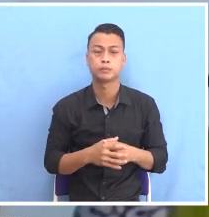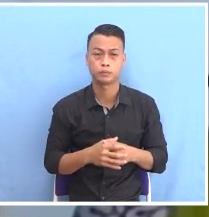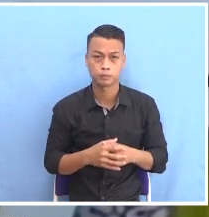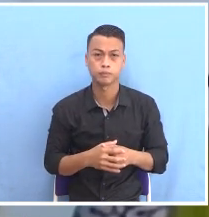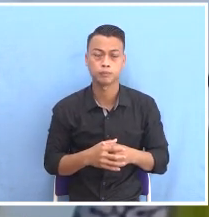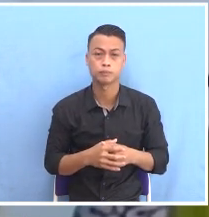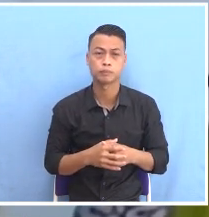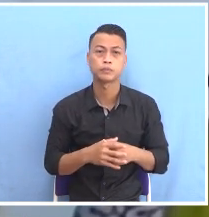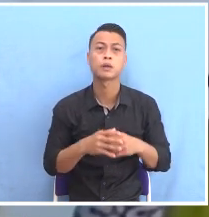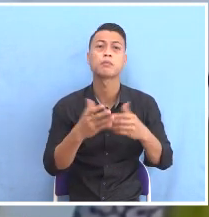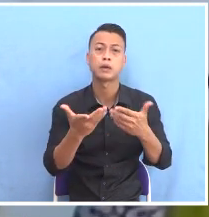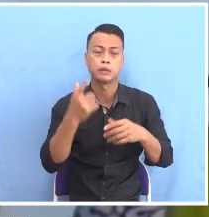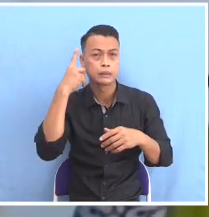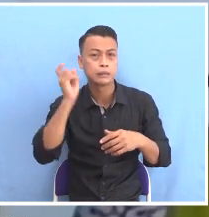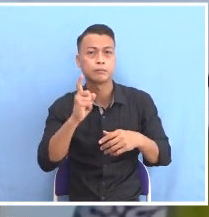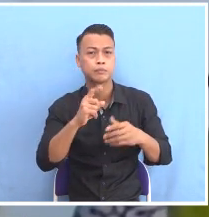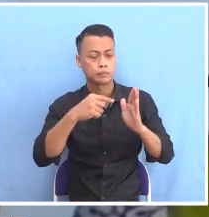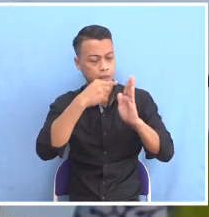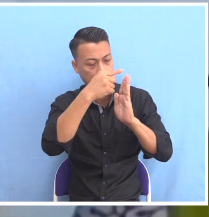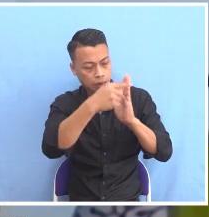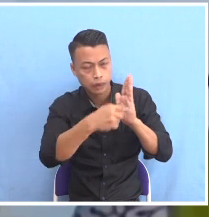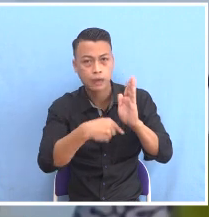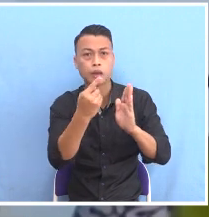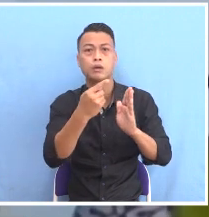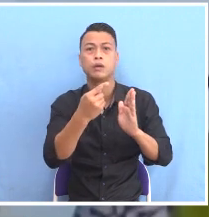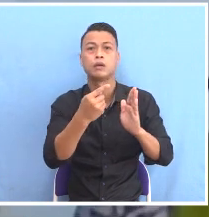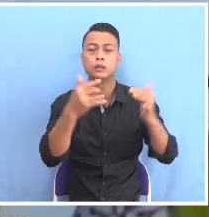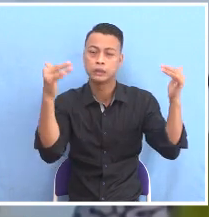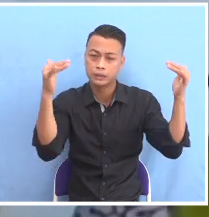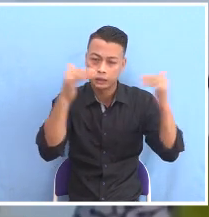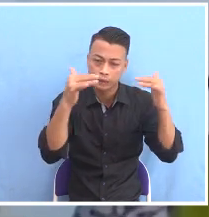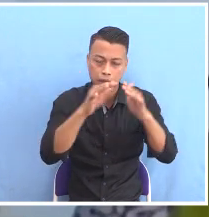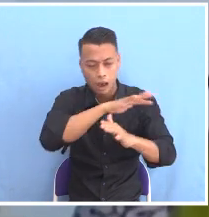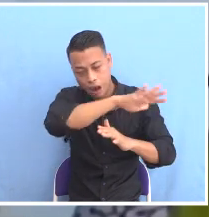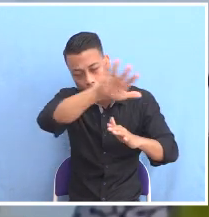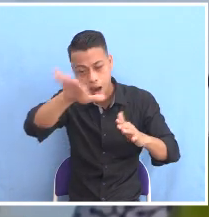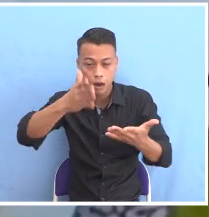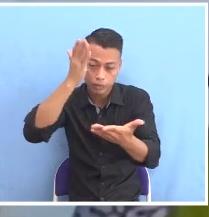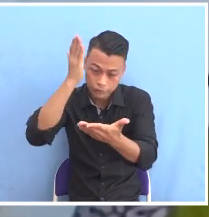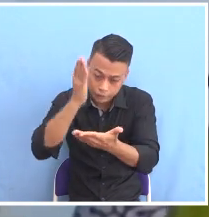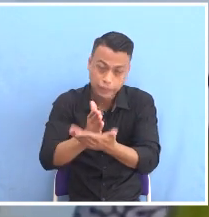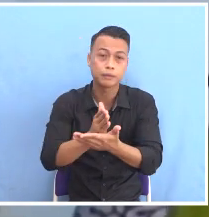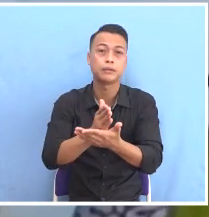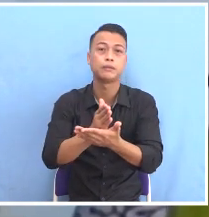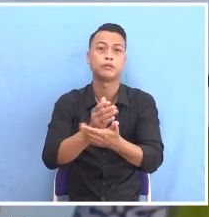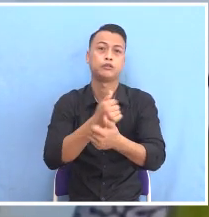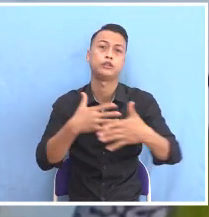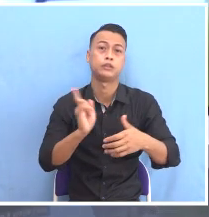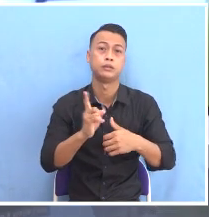အလုံးလုံးပို့လို့တယ်လို့ကျွန်မထင်တယ်အဲ့ဒါပါလဲဆိုလို့ရှိရင်တနိုင်ငံလုံးမှာလုံးဝသနက်သန်လေးစဉ်းနိုင်တဲ့အချက်တစ်ခုကိုတော့